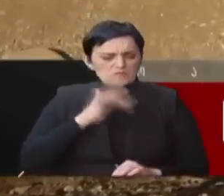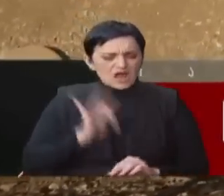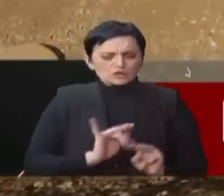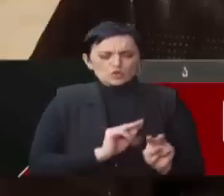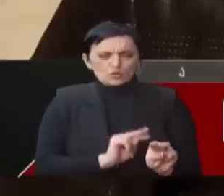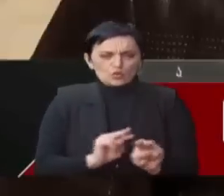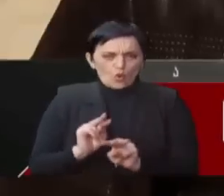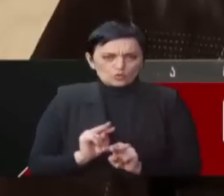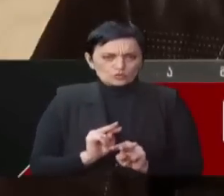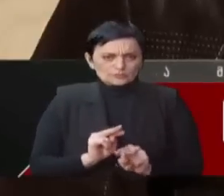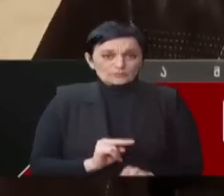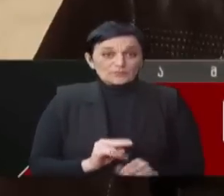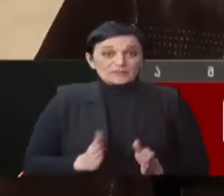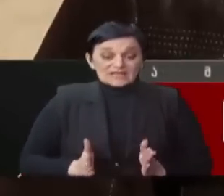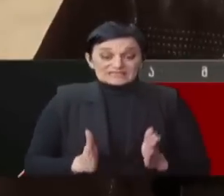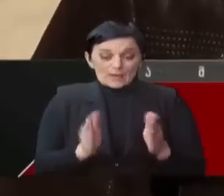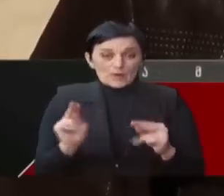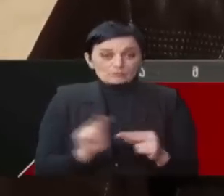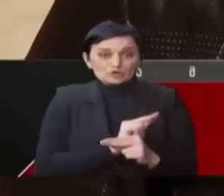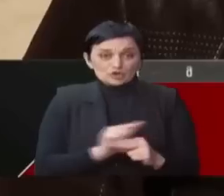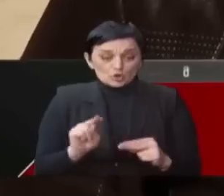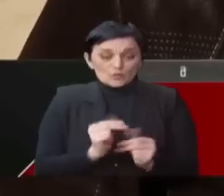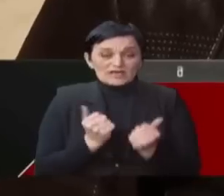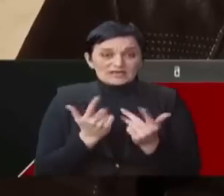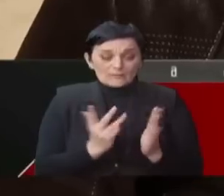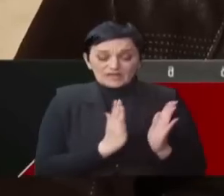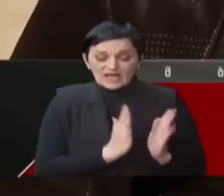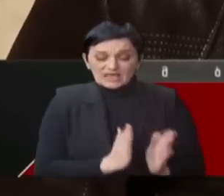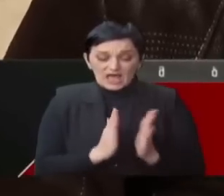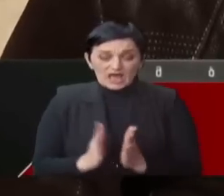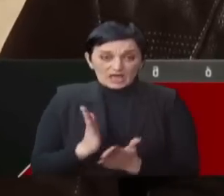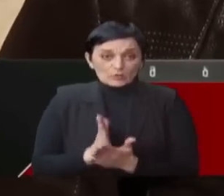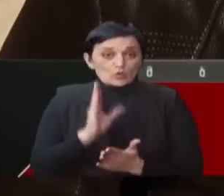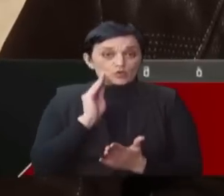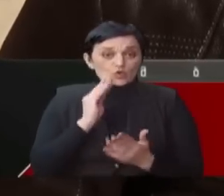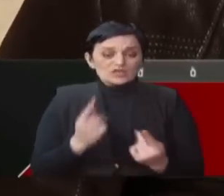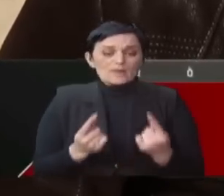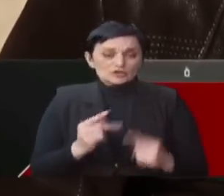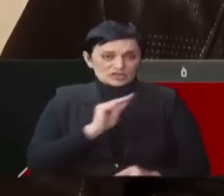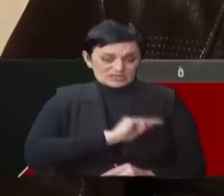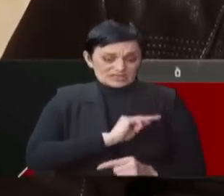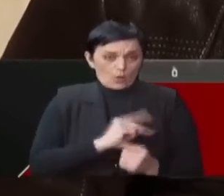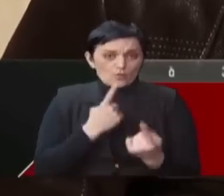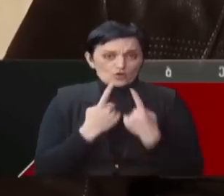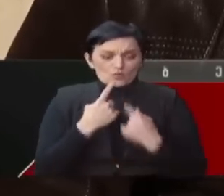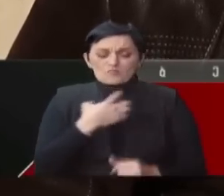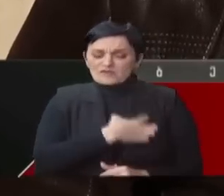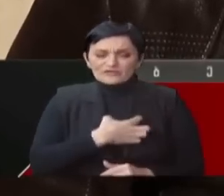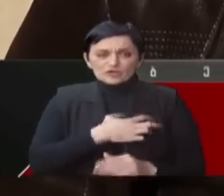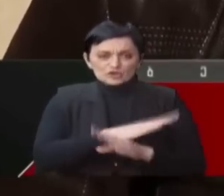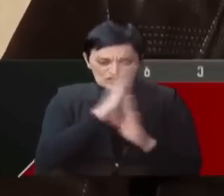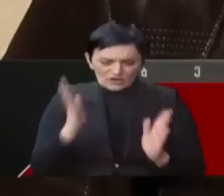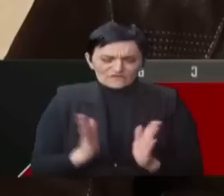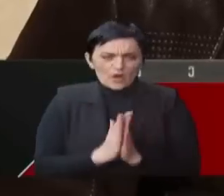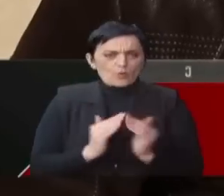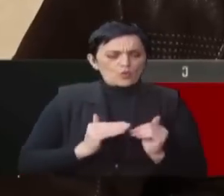კონტროლდება. Გზების მშენებლობა რამდენიმე ეტაპისგან შედგება. Როდესაც ამ მასშტაბის სამუშაოებზე ვსაუბრობთ, მნიშვნელოვანია, რომ ყველაფერი